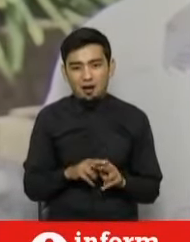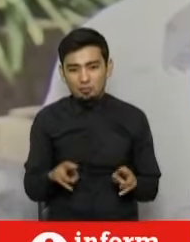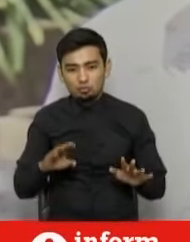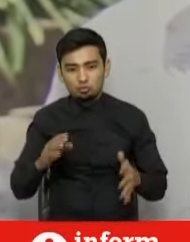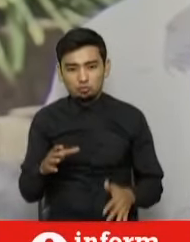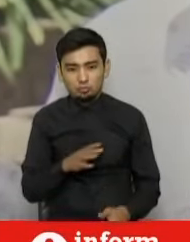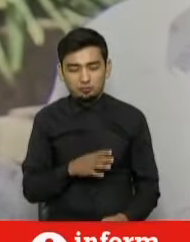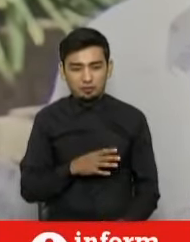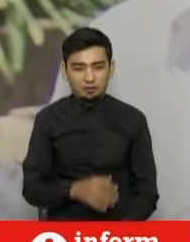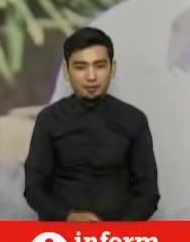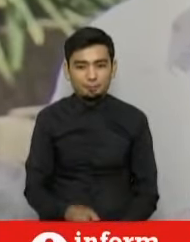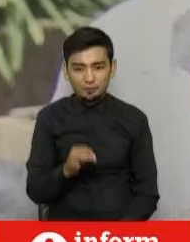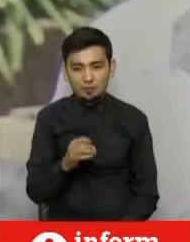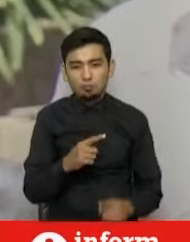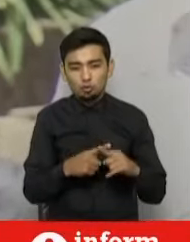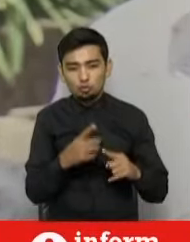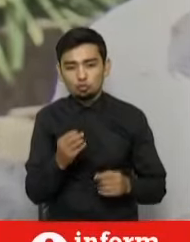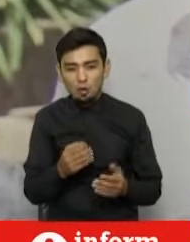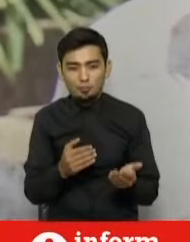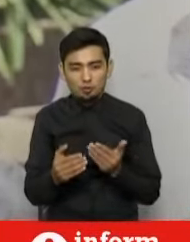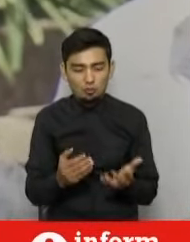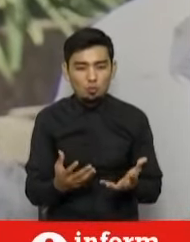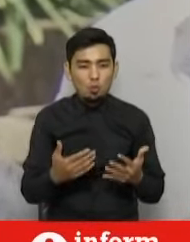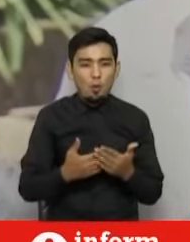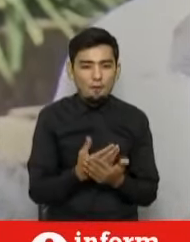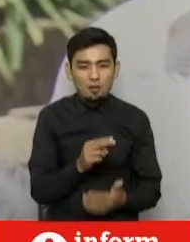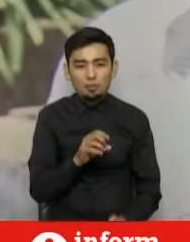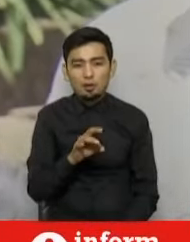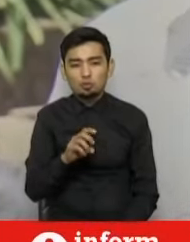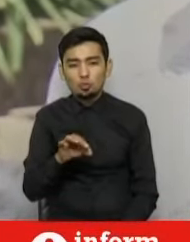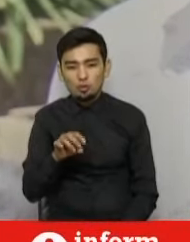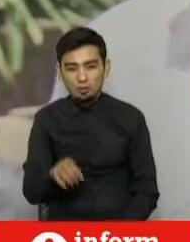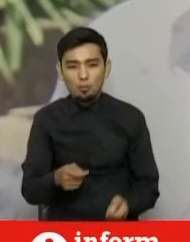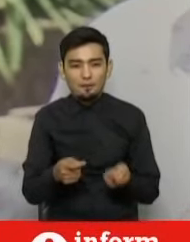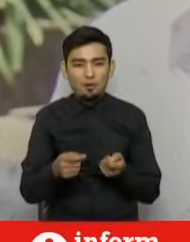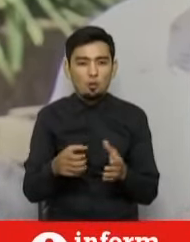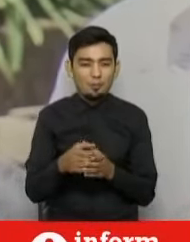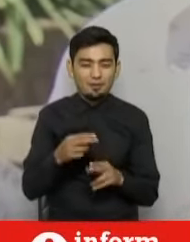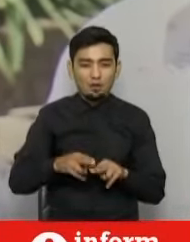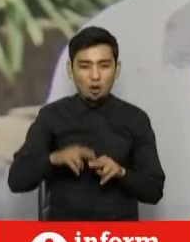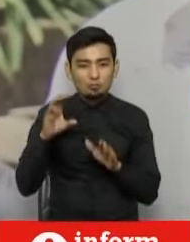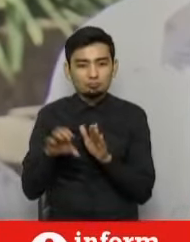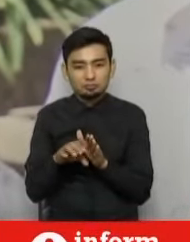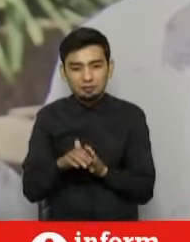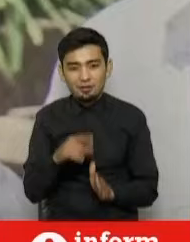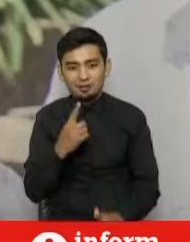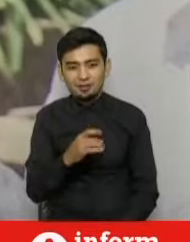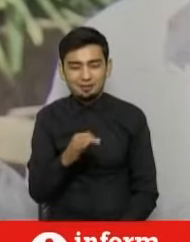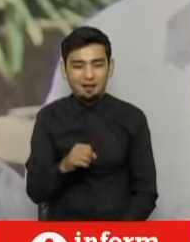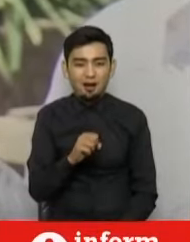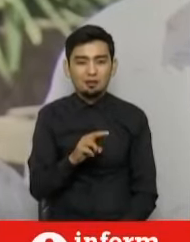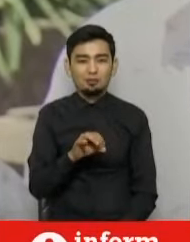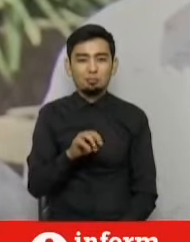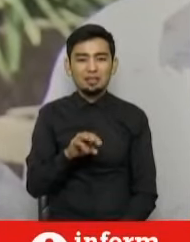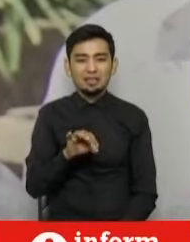моменты все происходят. Плюс, опять же, общение нового персонала, который в управляющей компании подчиняется сейчас. Одна из администраторов